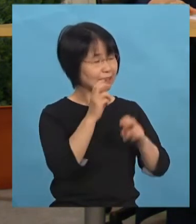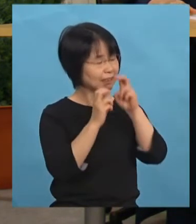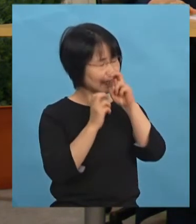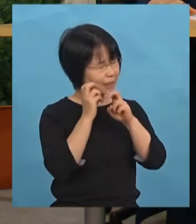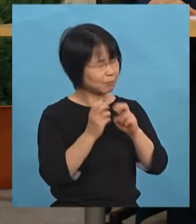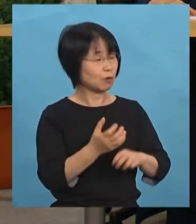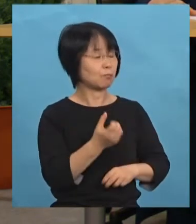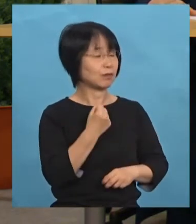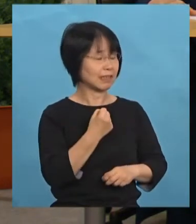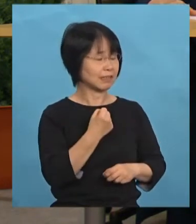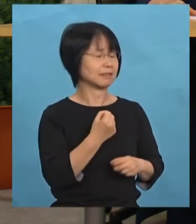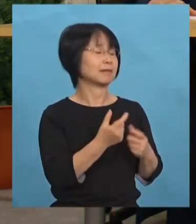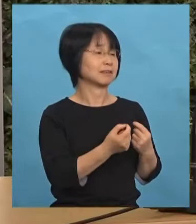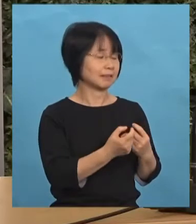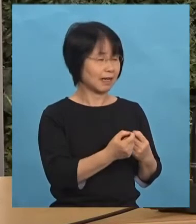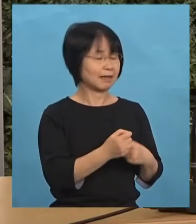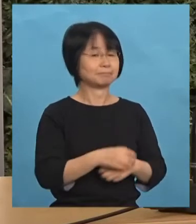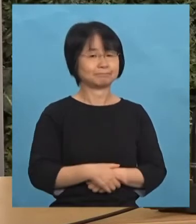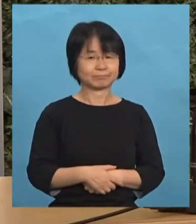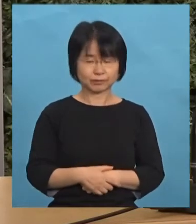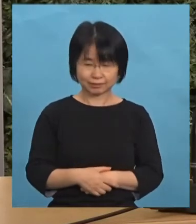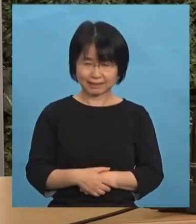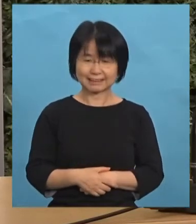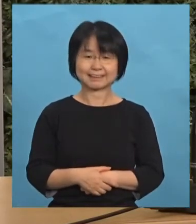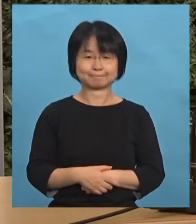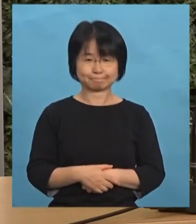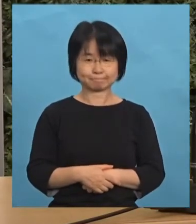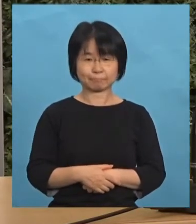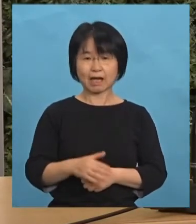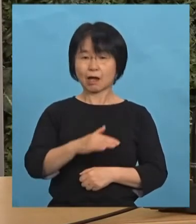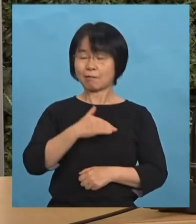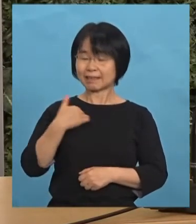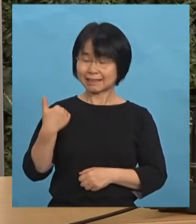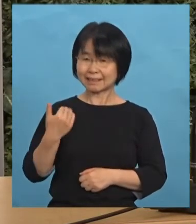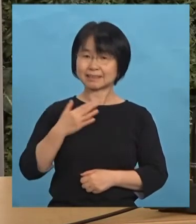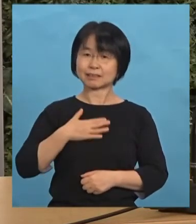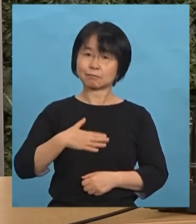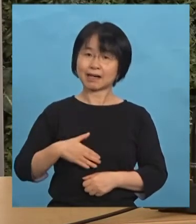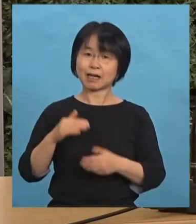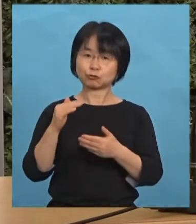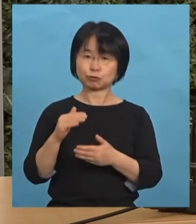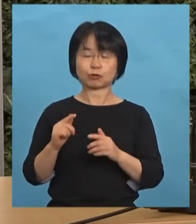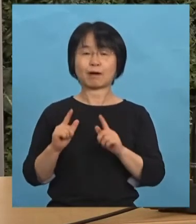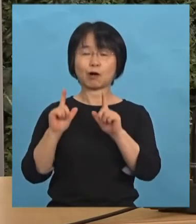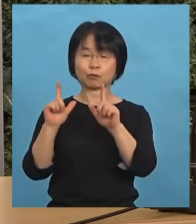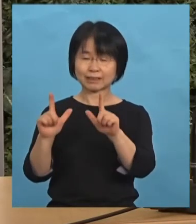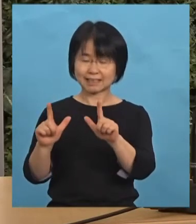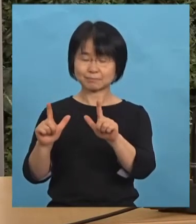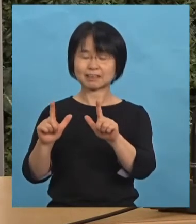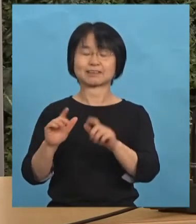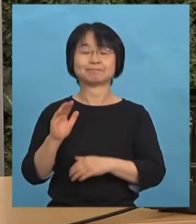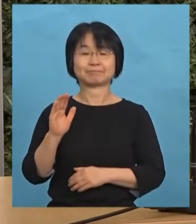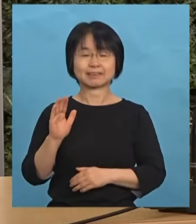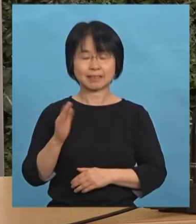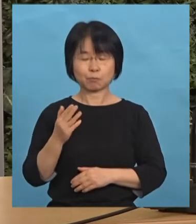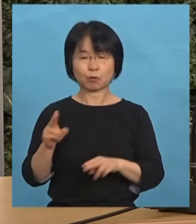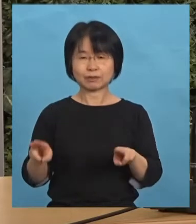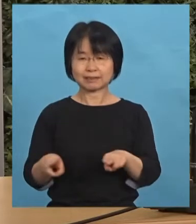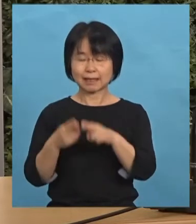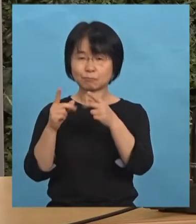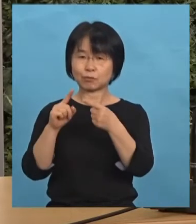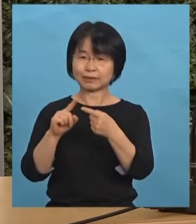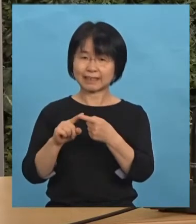持ちなんですね。 そうなんです。私たちに分かることは答えさせていただきますが、専門的なこと